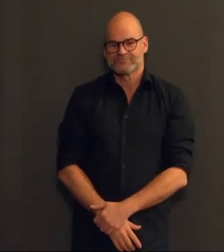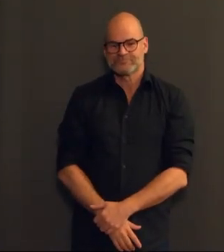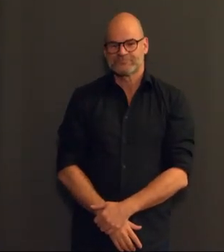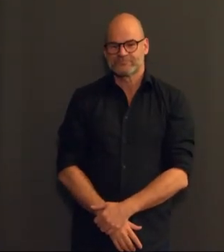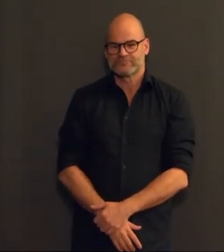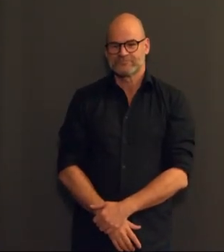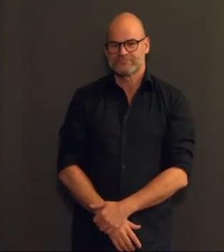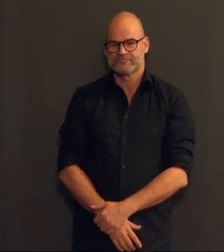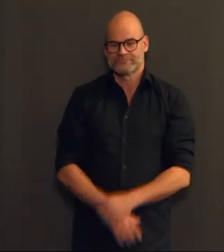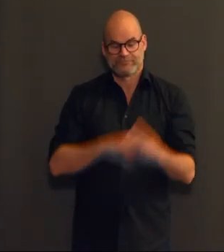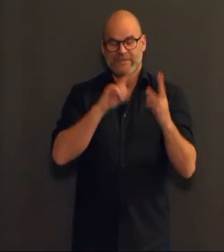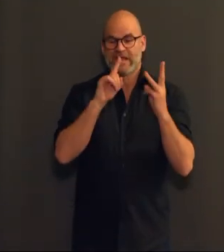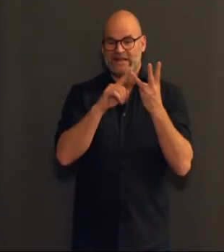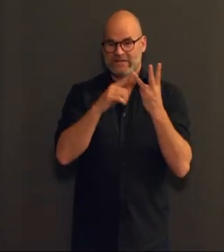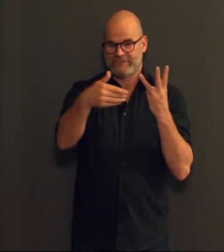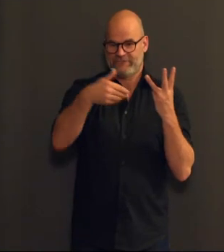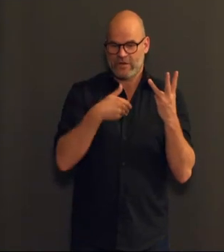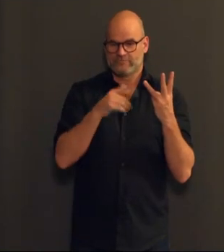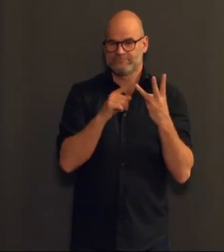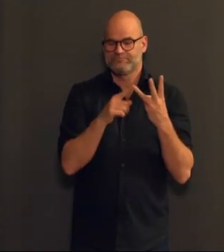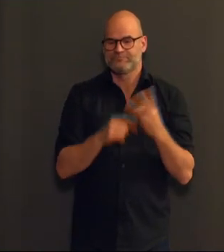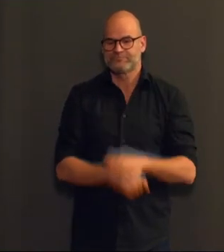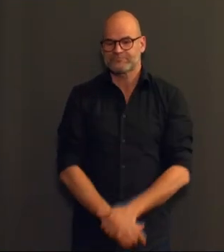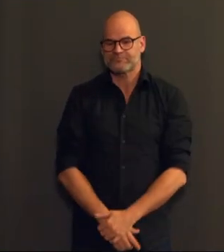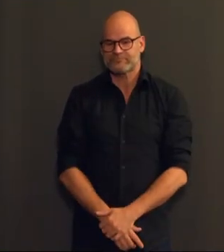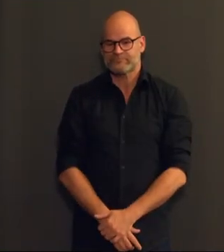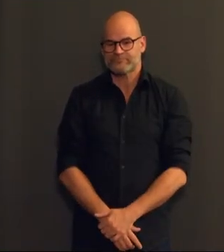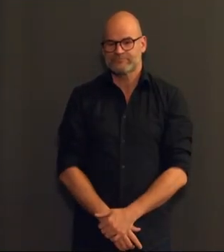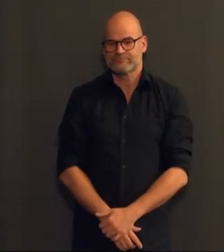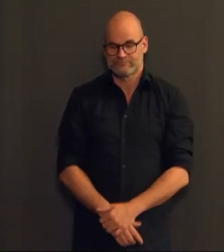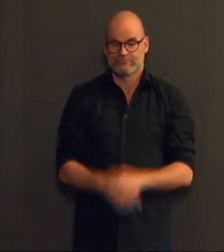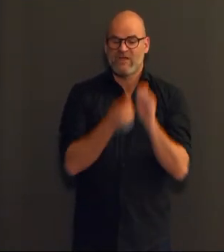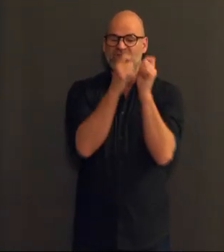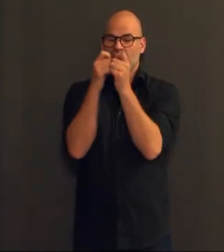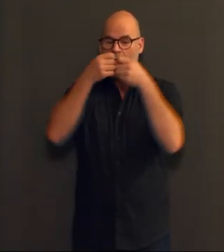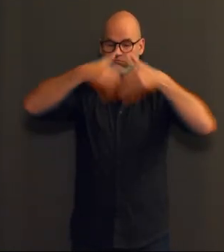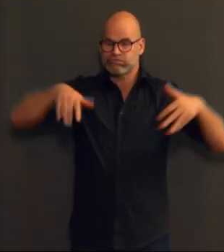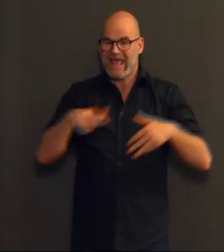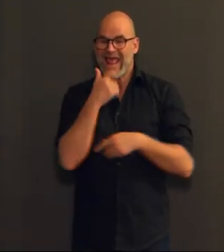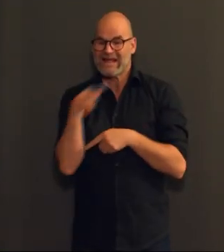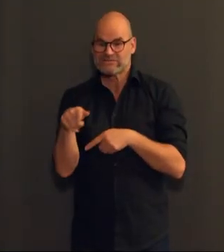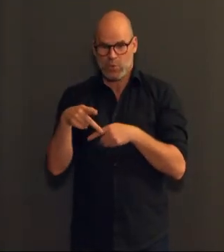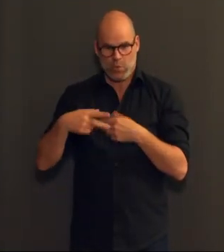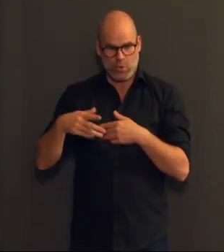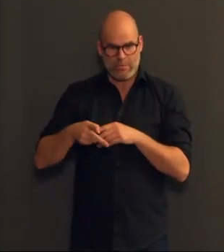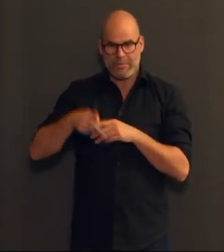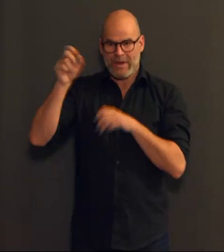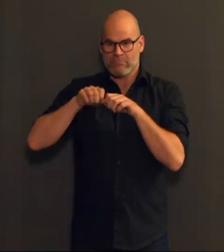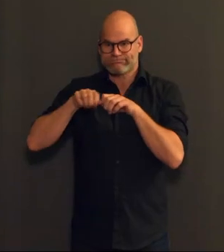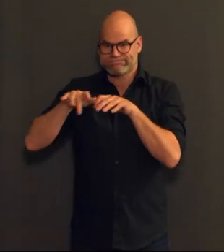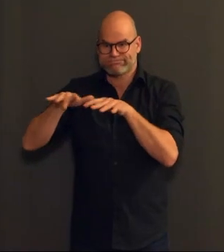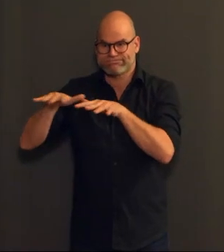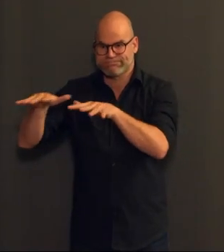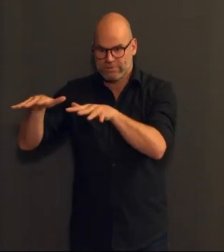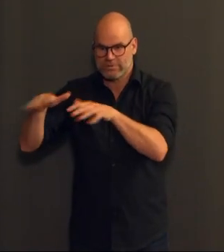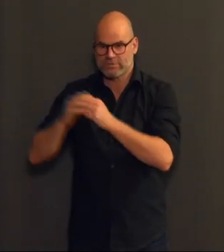De Britse variant blijft aan terrein winnen. Zal er, met de opheffing van het verbod op niet-essentiële reizen buiten België, een